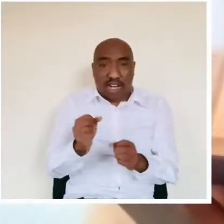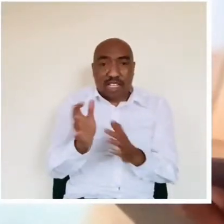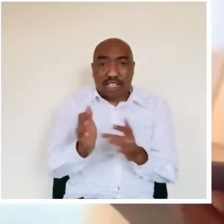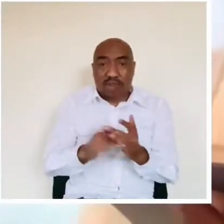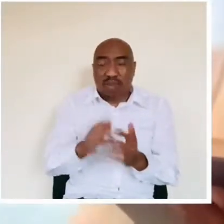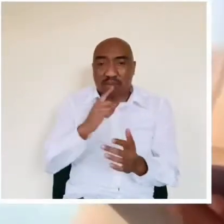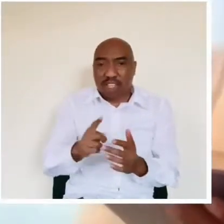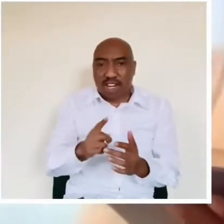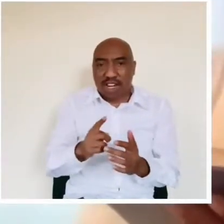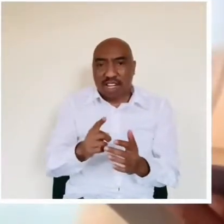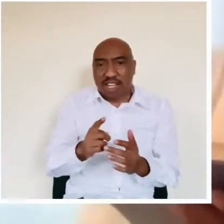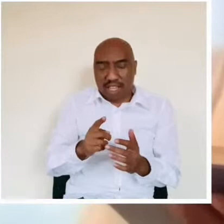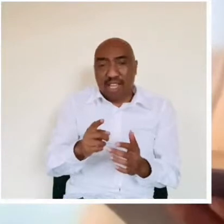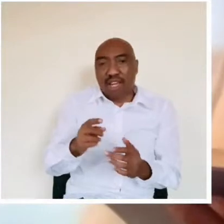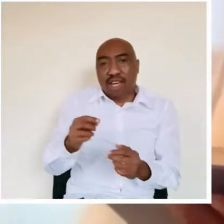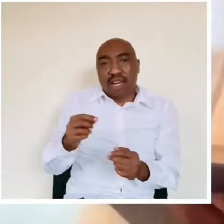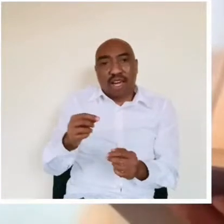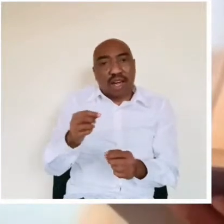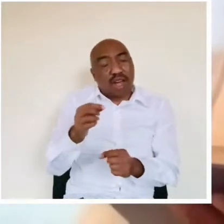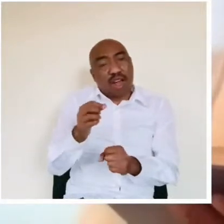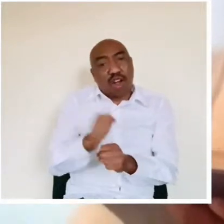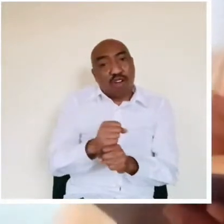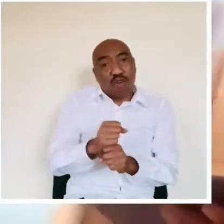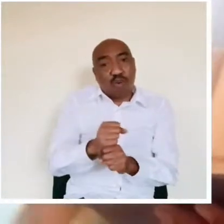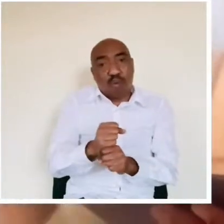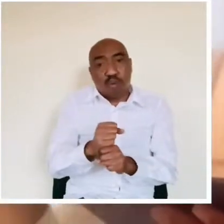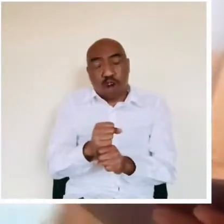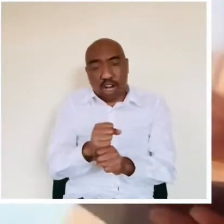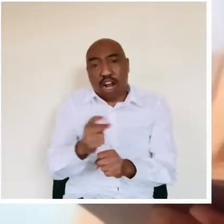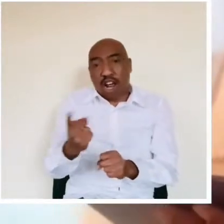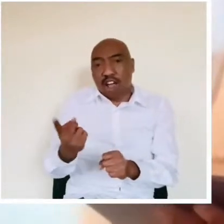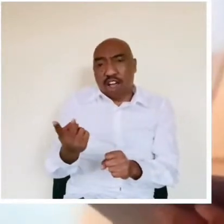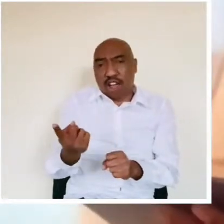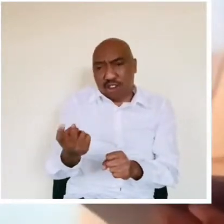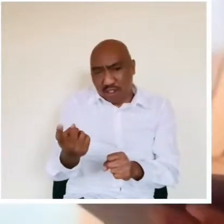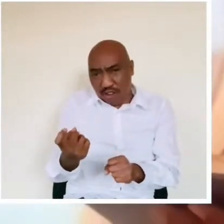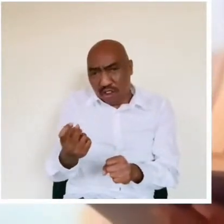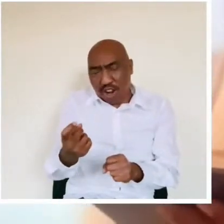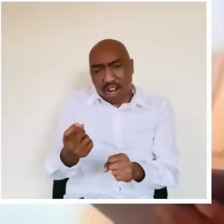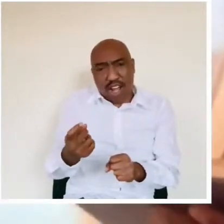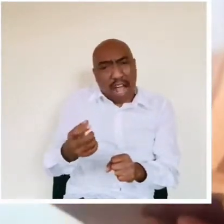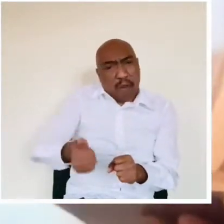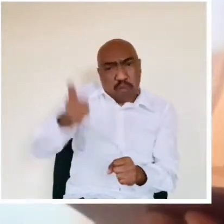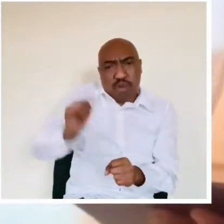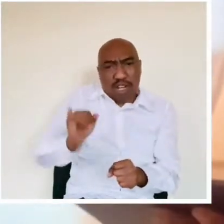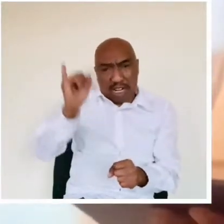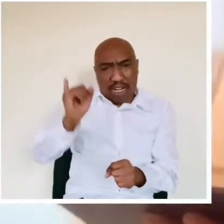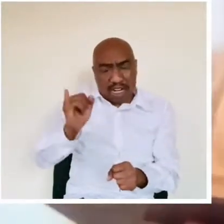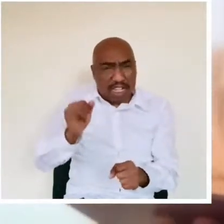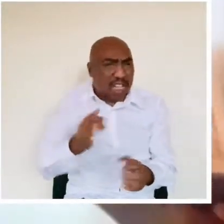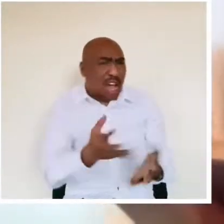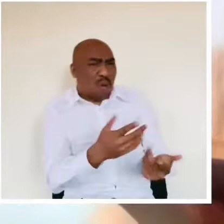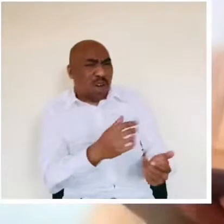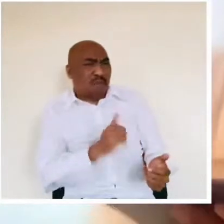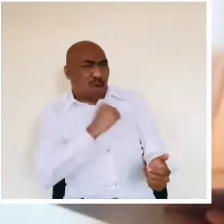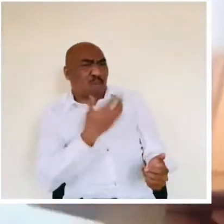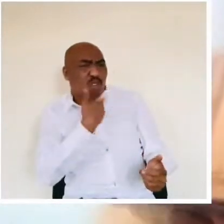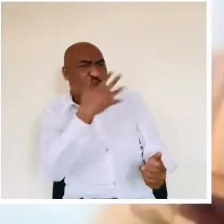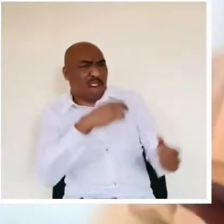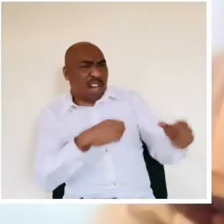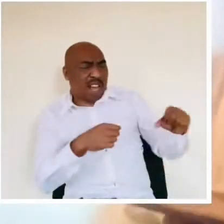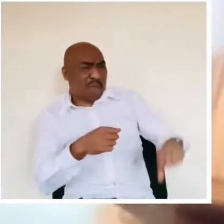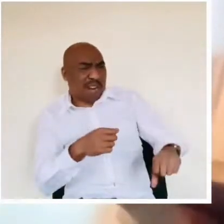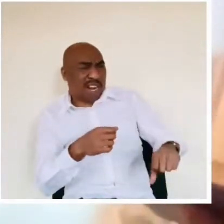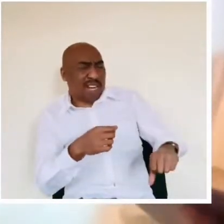d'adultère? Si Jésus répond, c'est le commandement de l'adultère qui est le plus grand, alors ils vont dire, alors qu'en est-il du